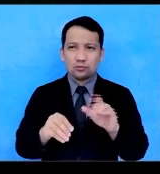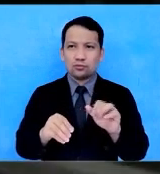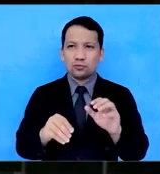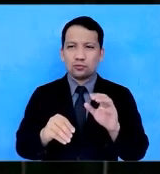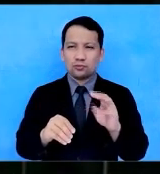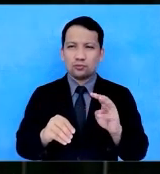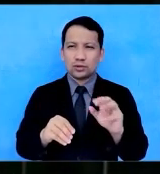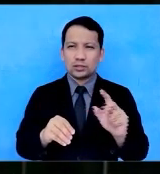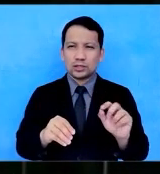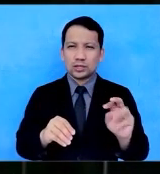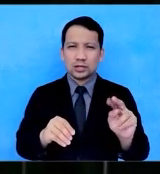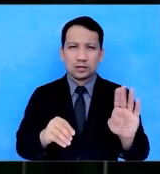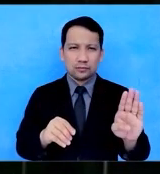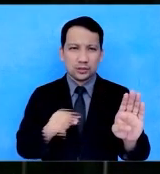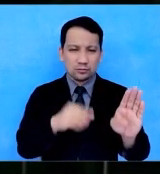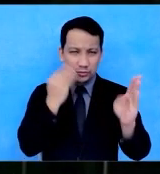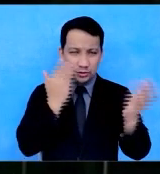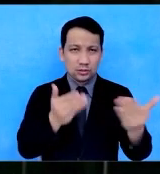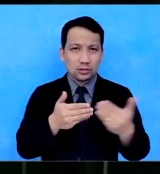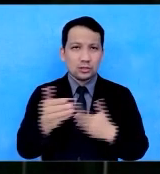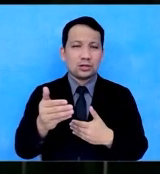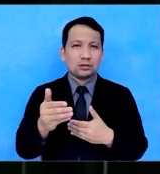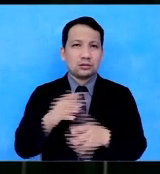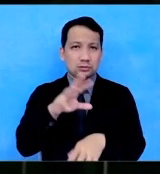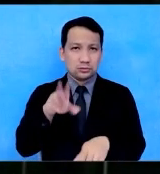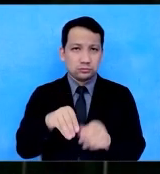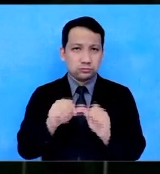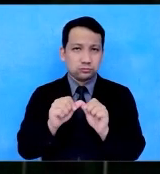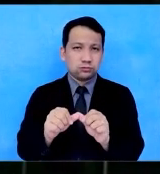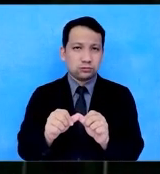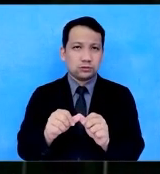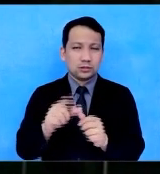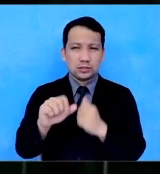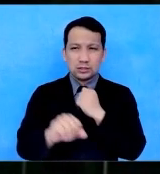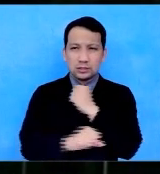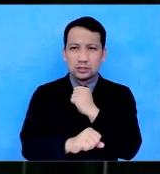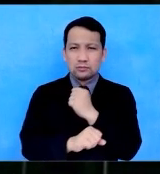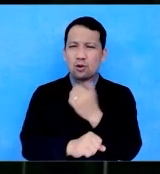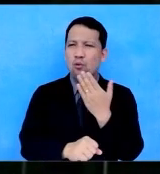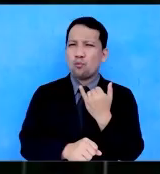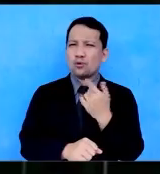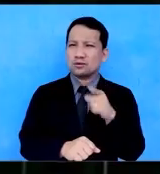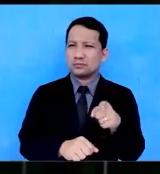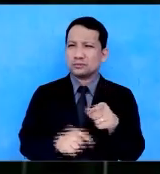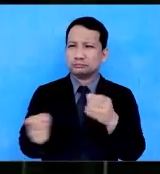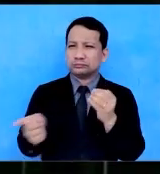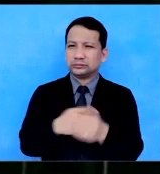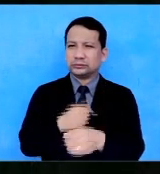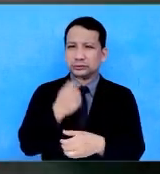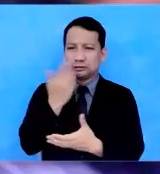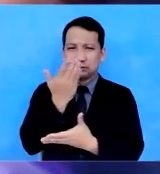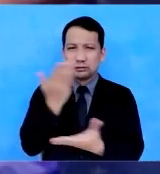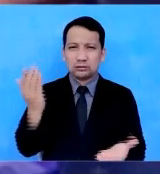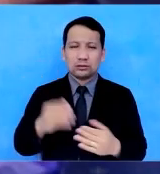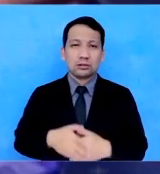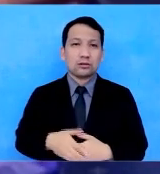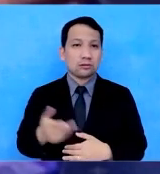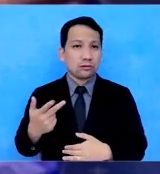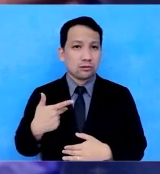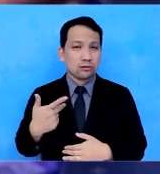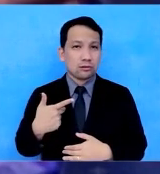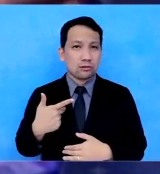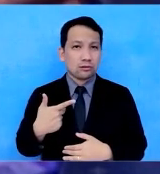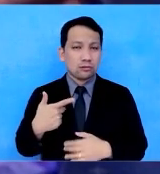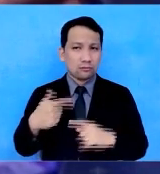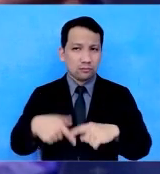sa sari-saring kaso kasamang illegal entry at ang theft. Bakit hindi siya na-deport kaagad? Dahil meron pa mga pending na